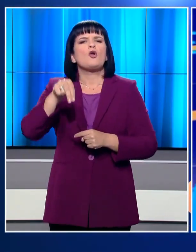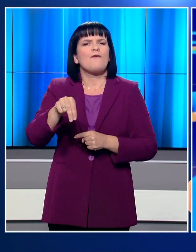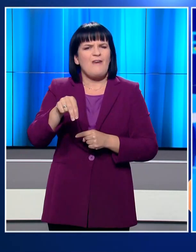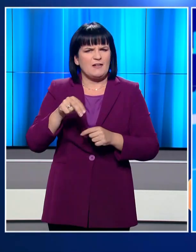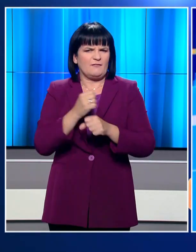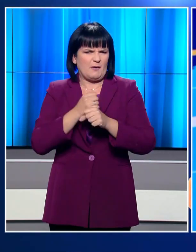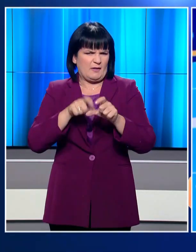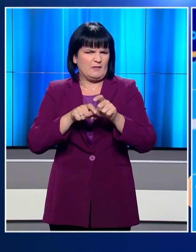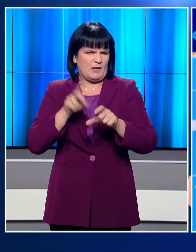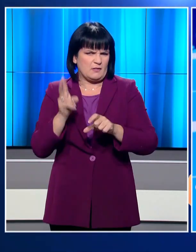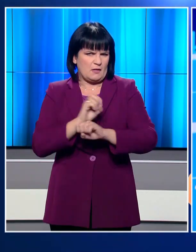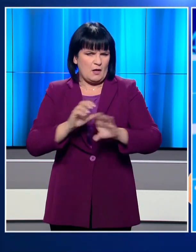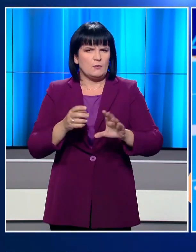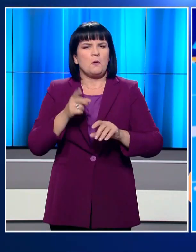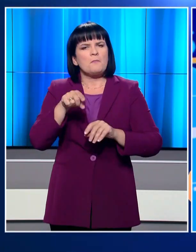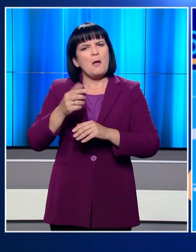Υπότιτλοι AUTHORWAVE